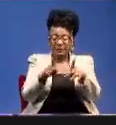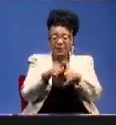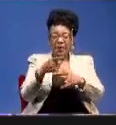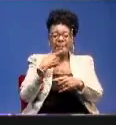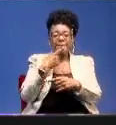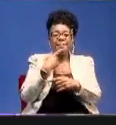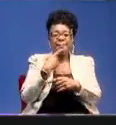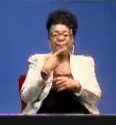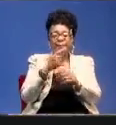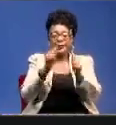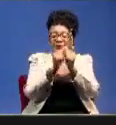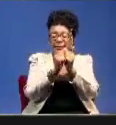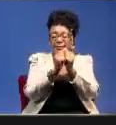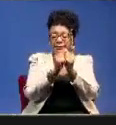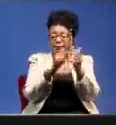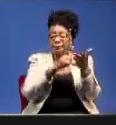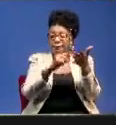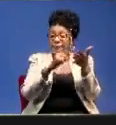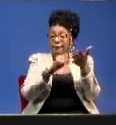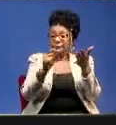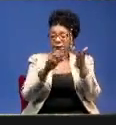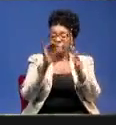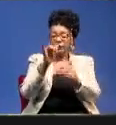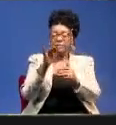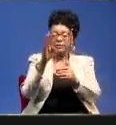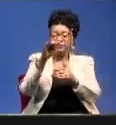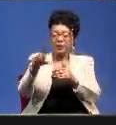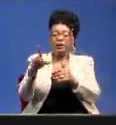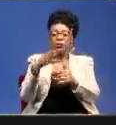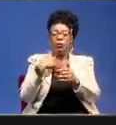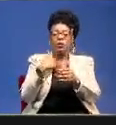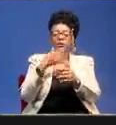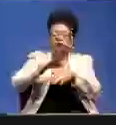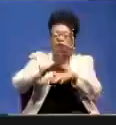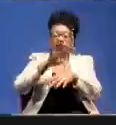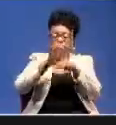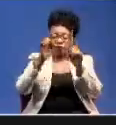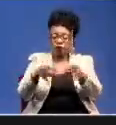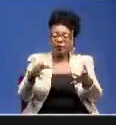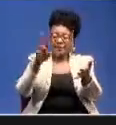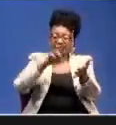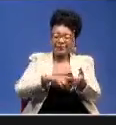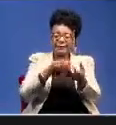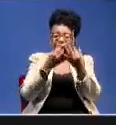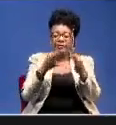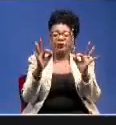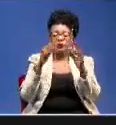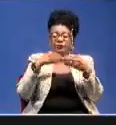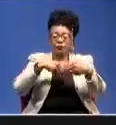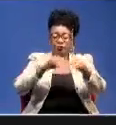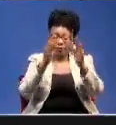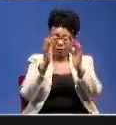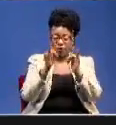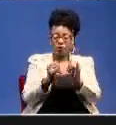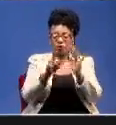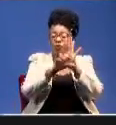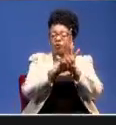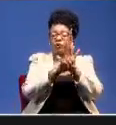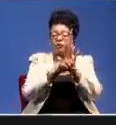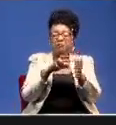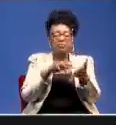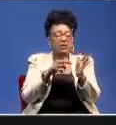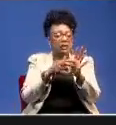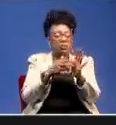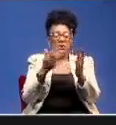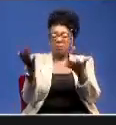wametaja kifungu cha 10 cha bili hiyo kinachotaka makanisa kujisajili upya kwa mujibu wa sheria mpya kuwa